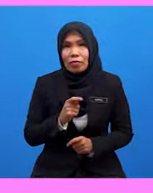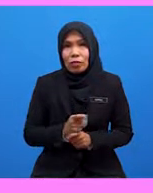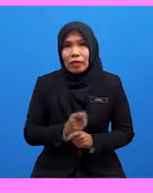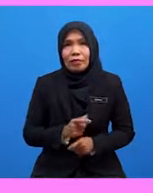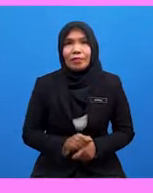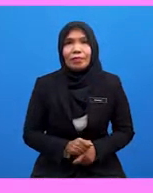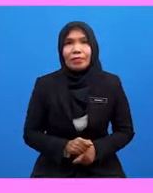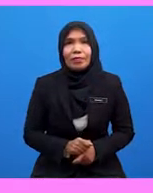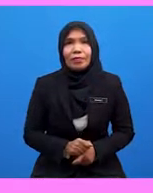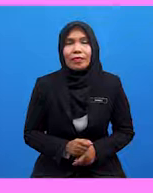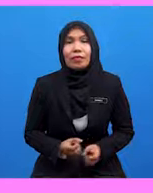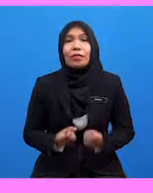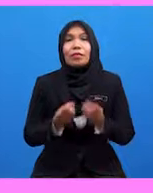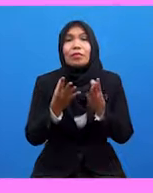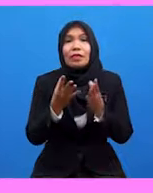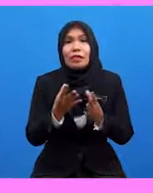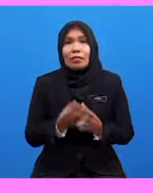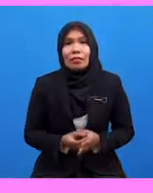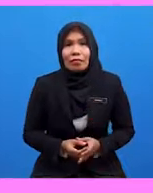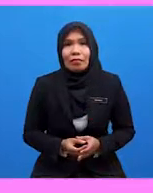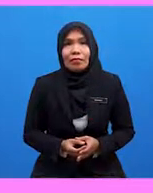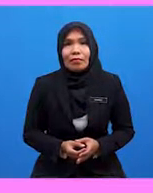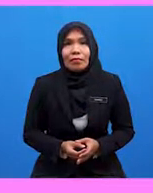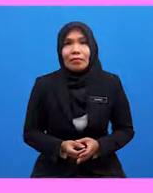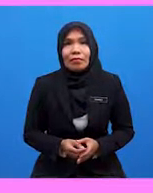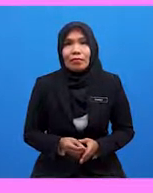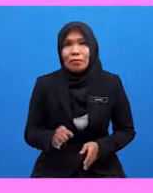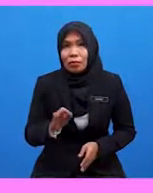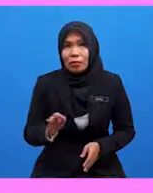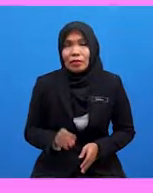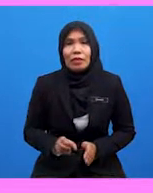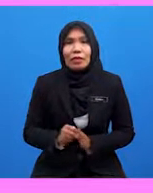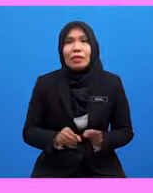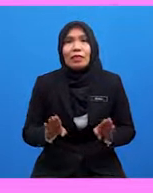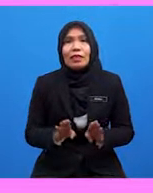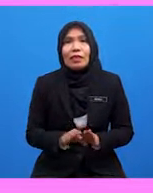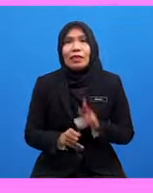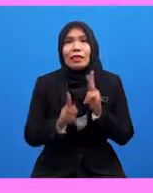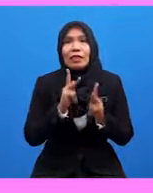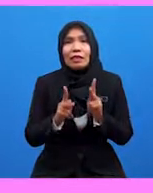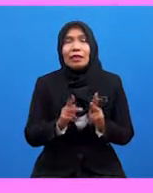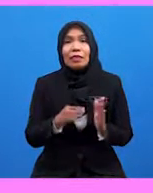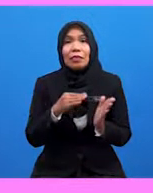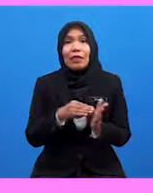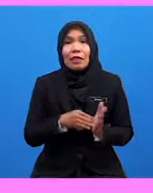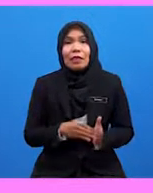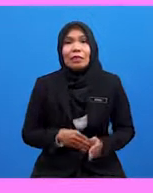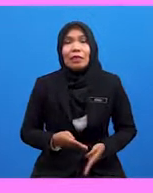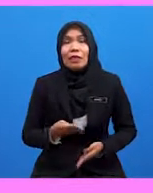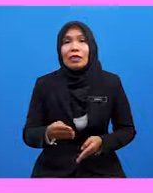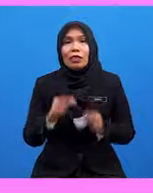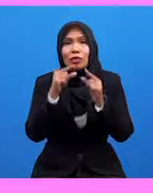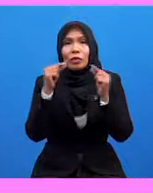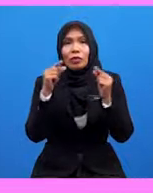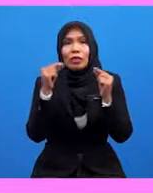kucing. Masih berfungsi sebagai kata bantu untuk kata kerja berkeliaran. Di berfungsi